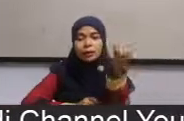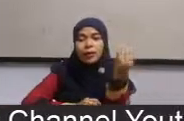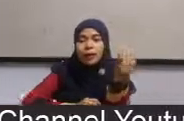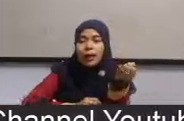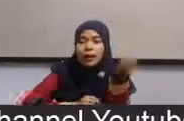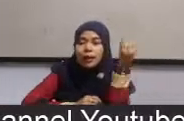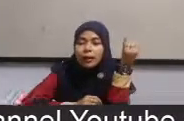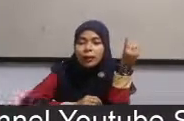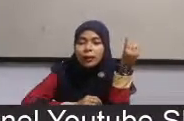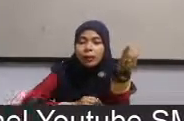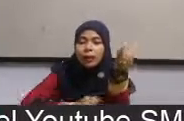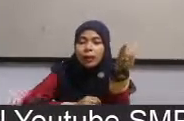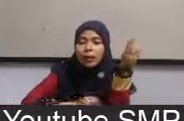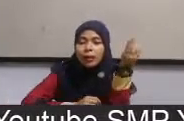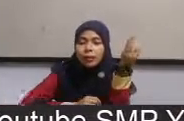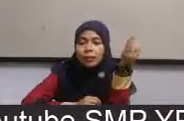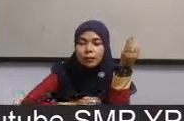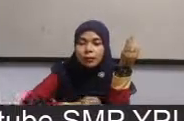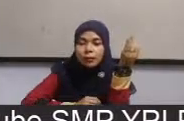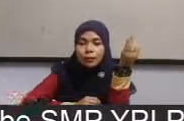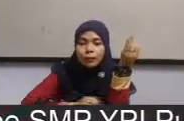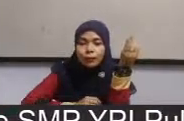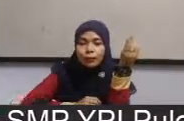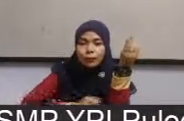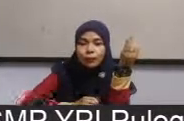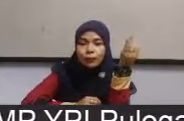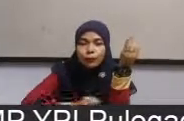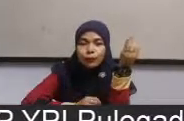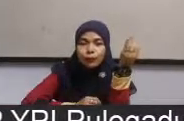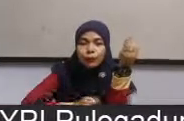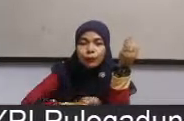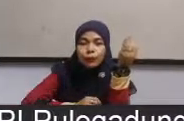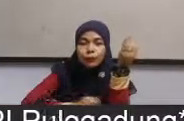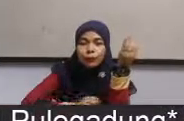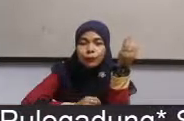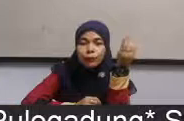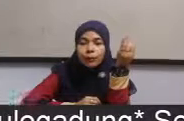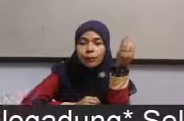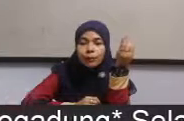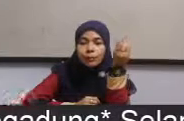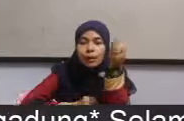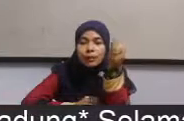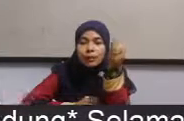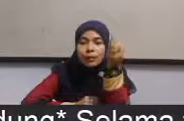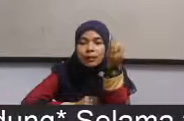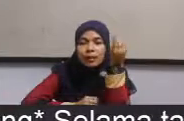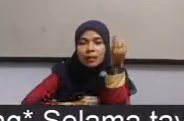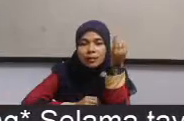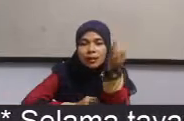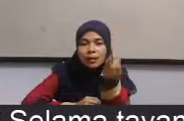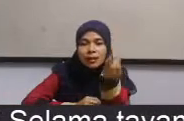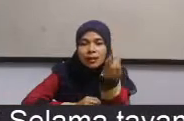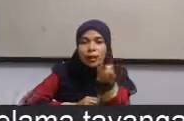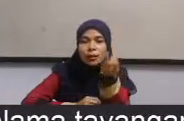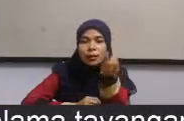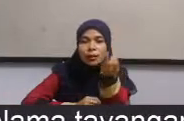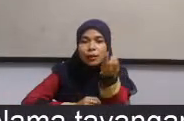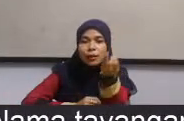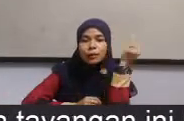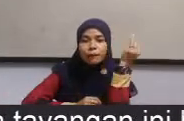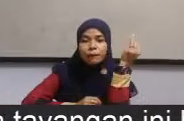yang lain yang di rumah tak bisa belajar dari jalur bisa belajar dari jarak